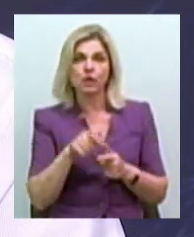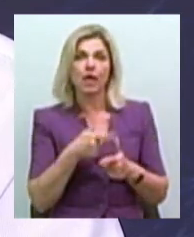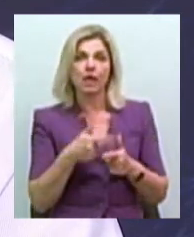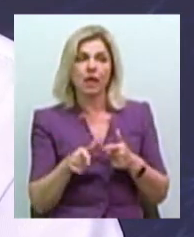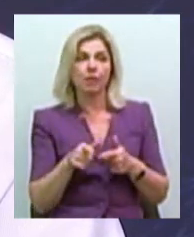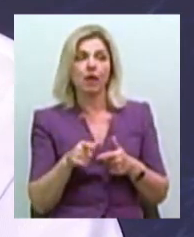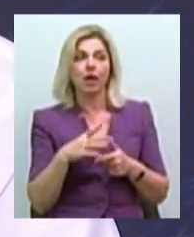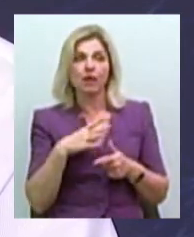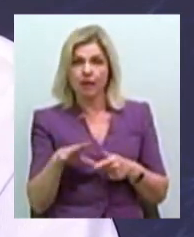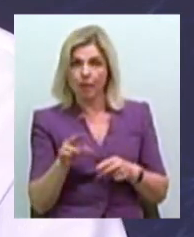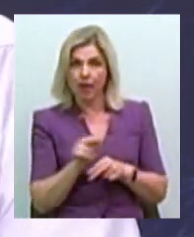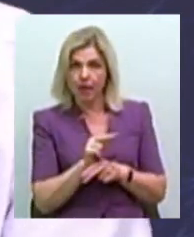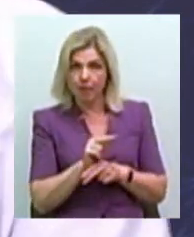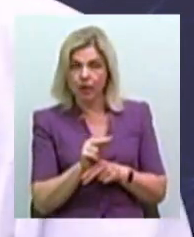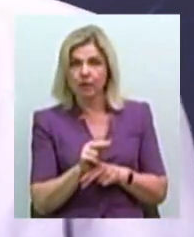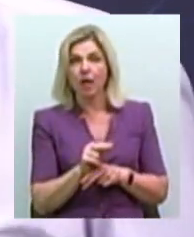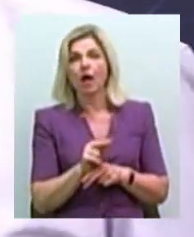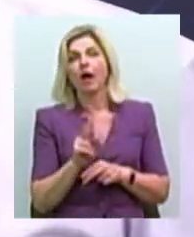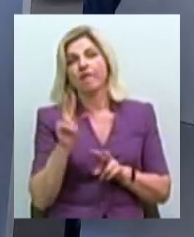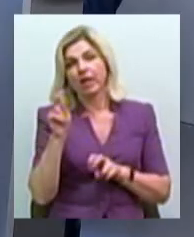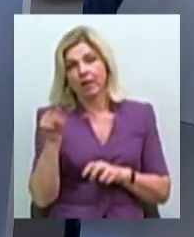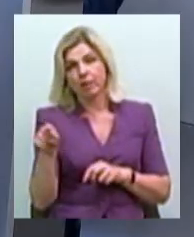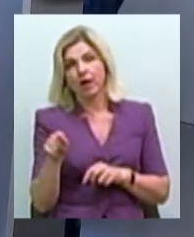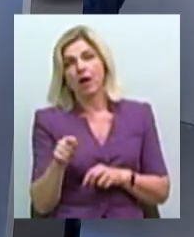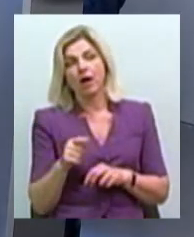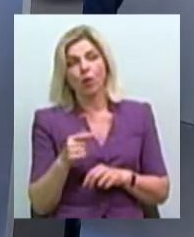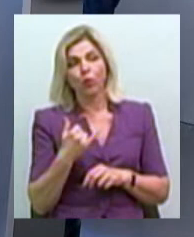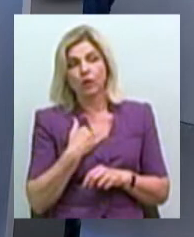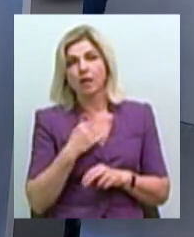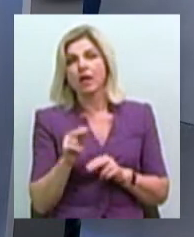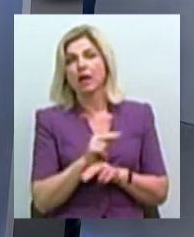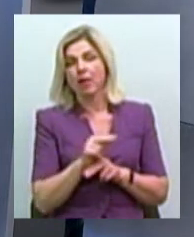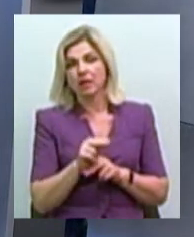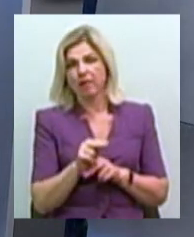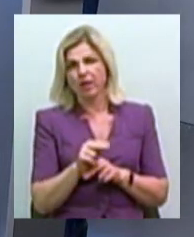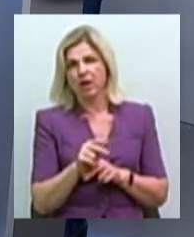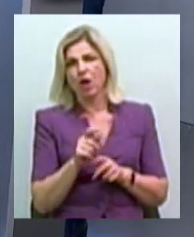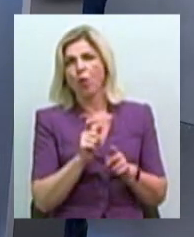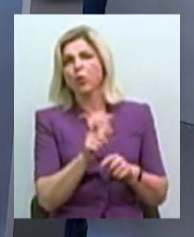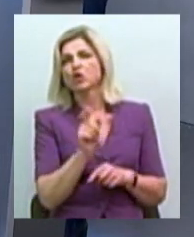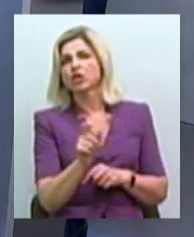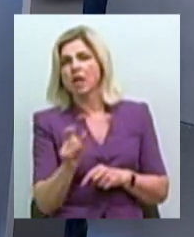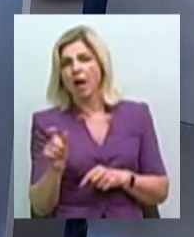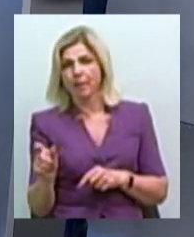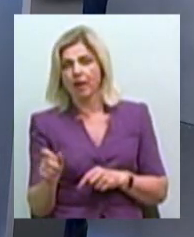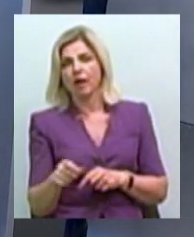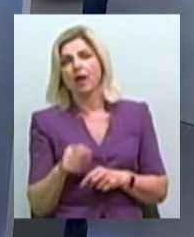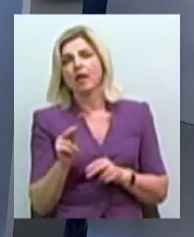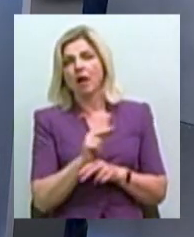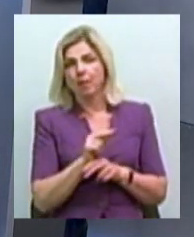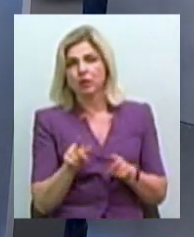был отремонтирован в предыдущем. Улица пограничная большая, нас ее ремонтировали кусками. Там. И причем ремонтировали ее там